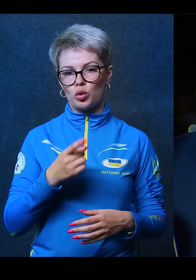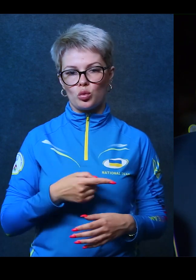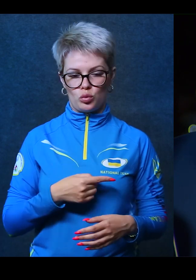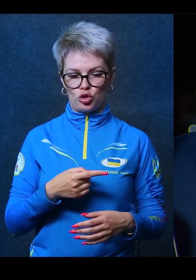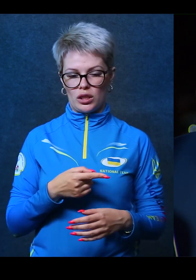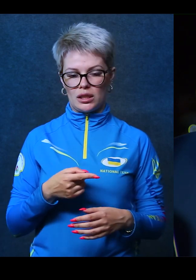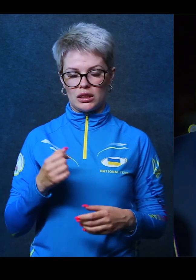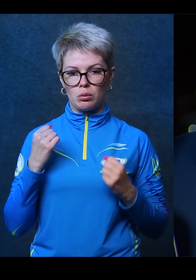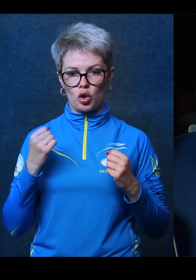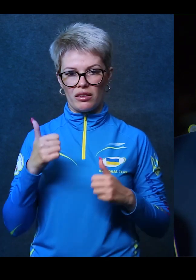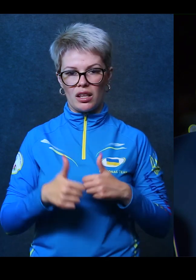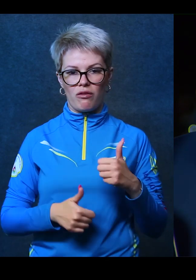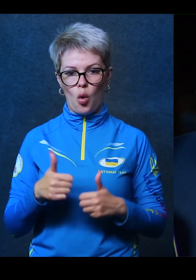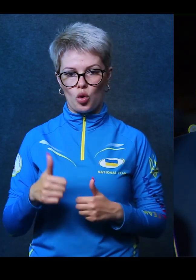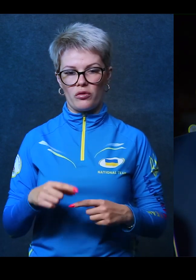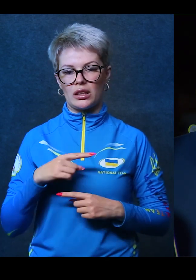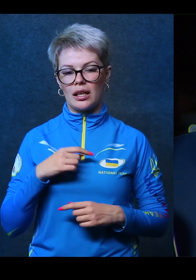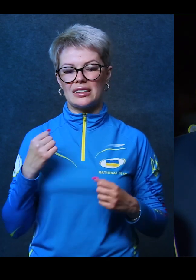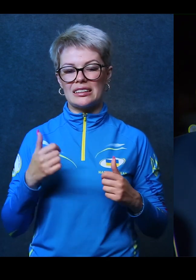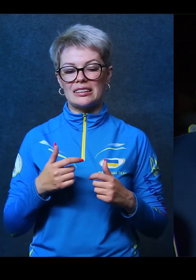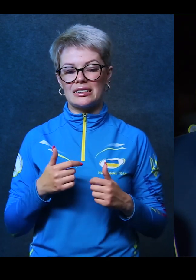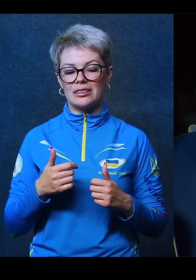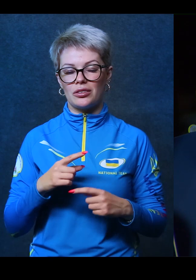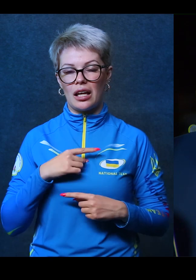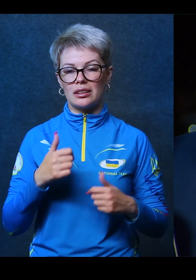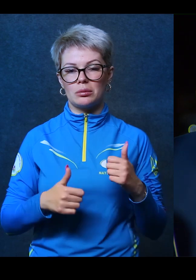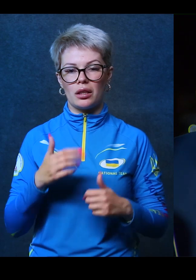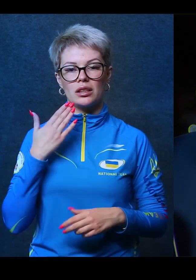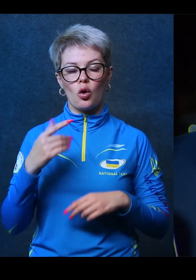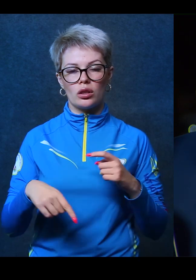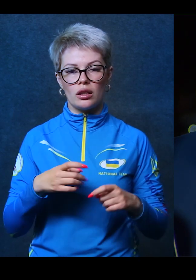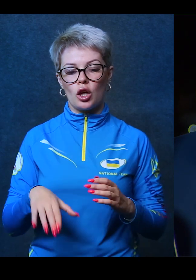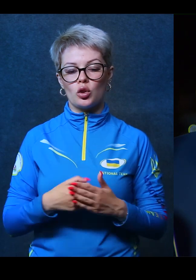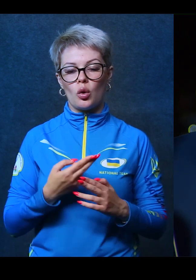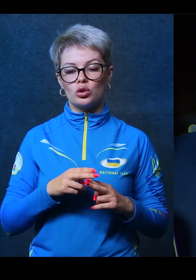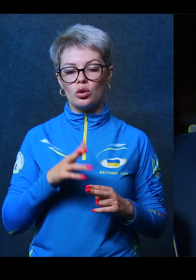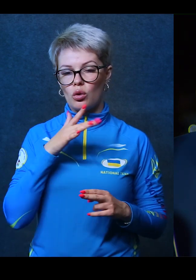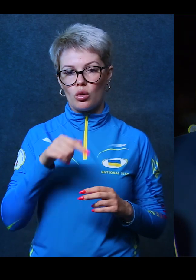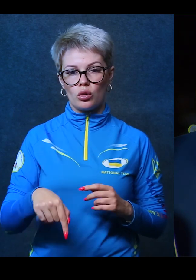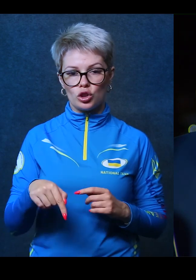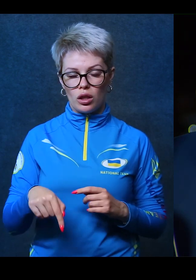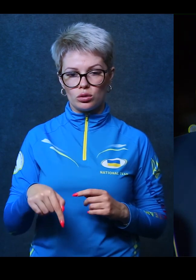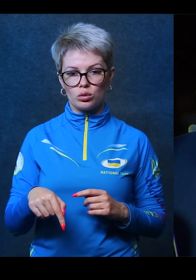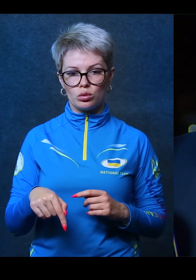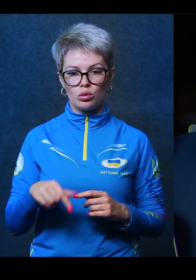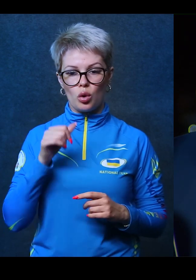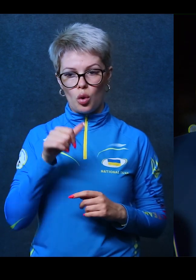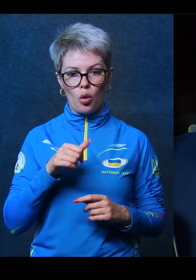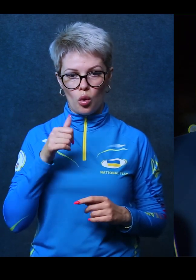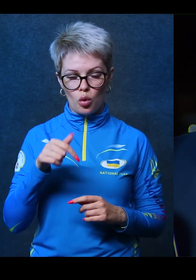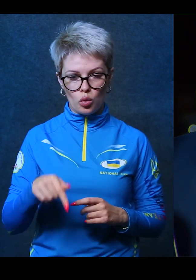спортивний форум, фінальні змагання з легкої атлетики. До цієї пори, до цього